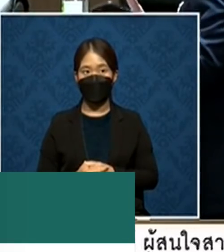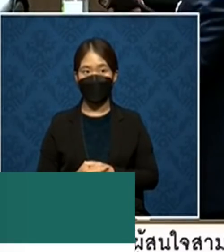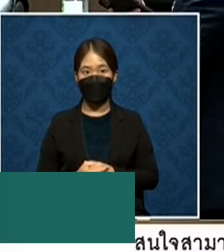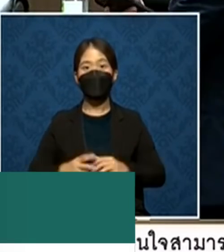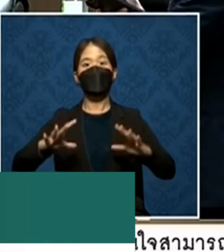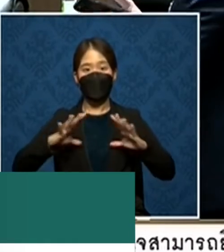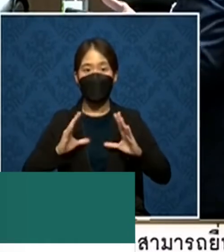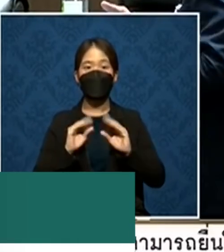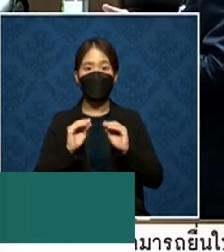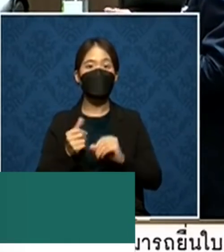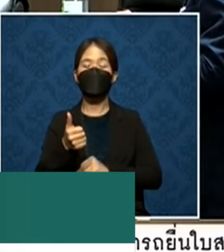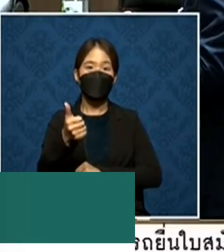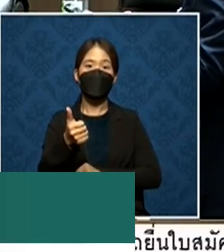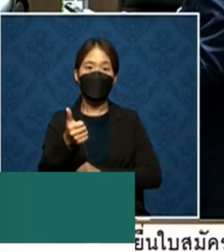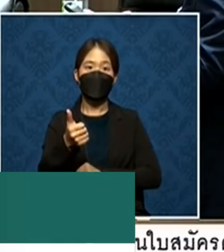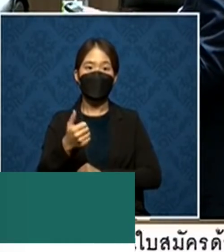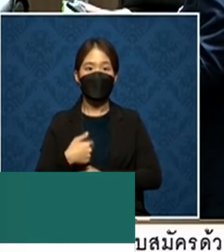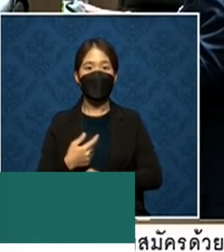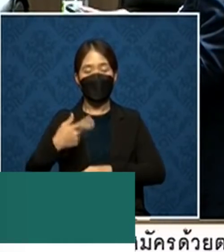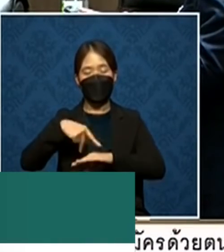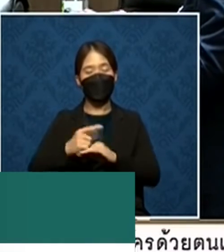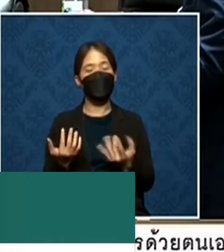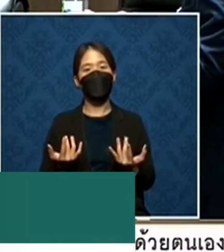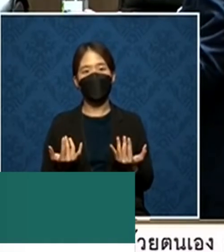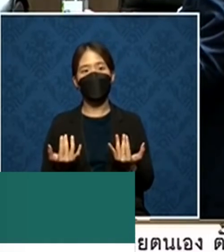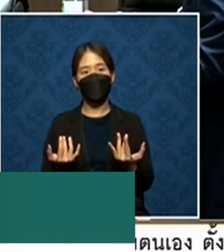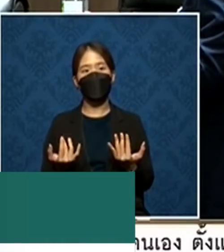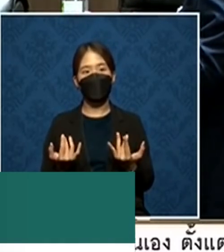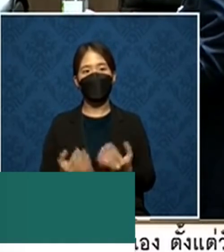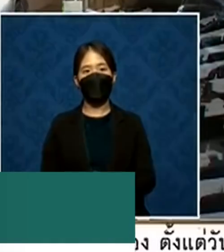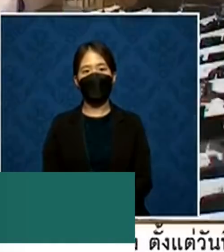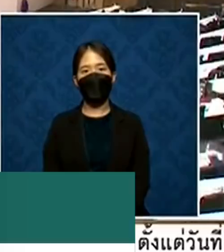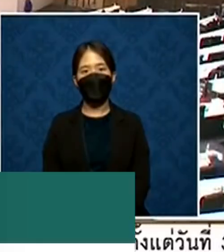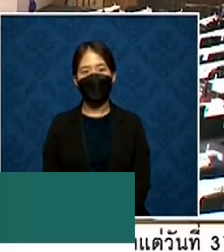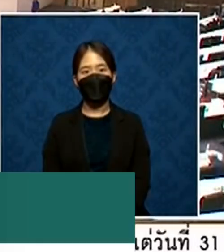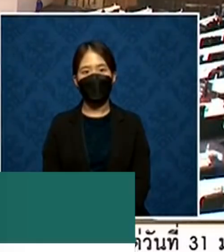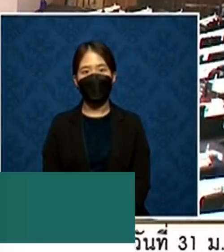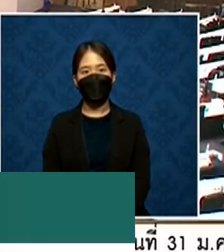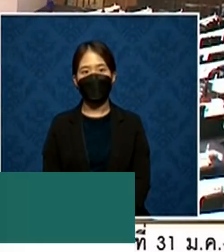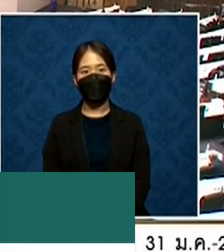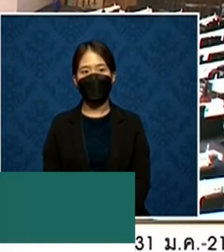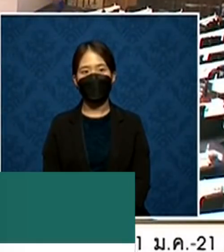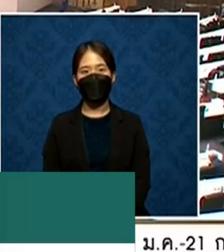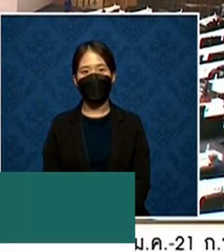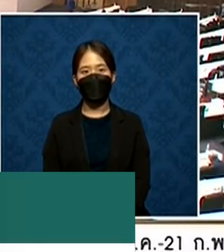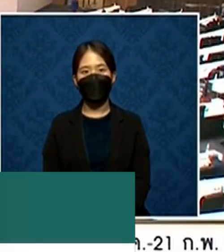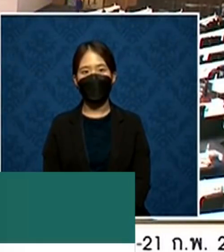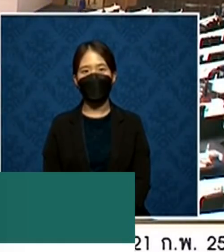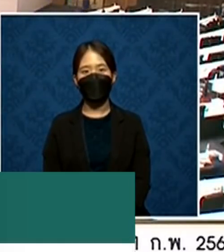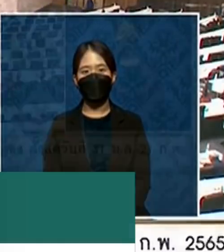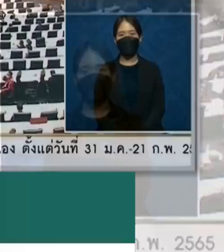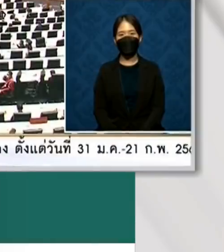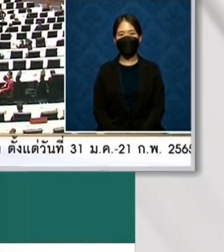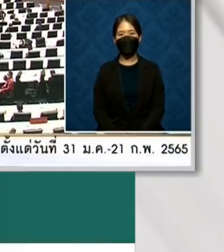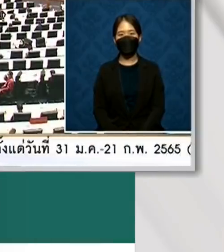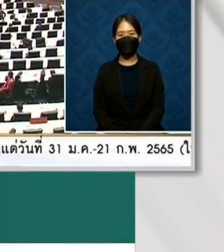ข้อที่จริงที่มาครับเพราะนั้นวันนั้นเนี่ยต้องเรียนว่าจำนวนสมาชิกที่เขาขาดไปได้ประมาณสัก205ผมจ